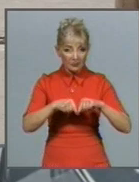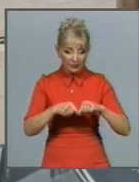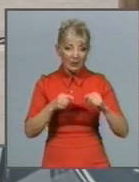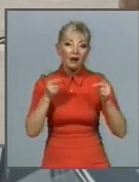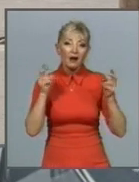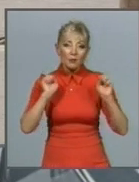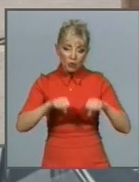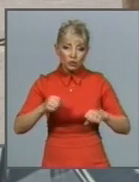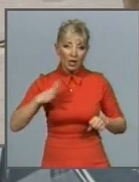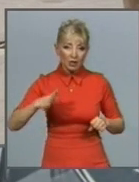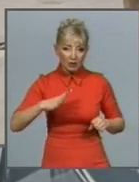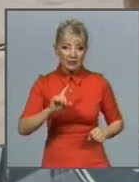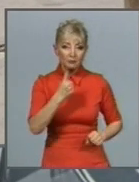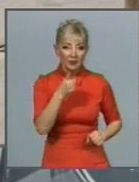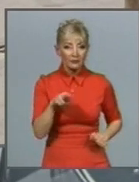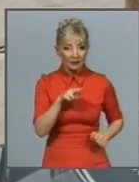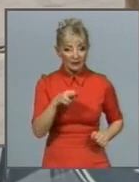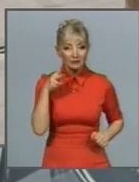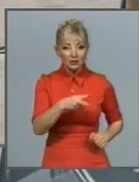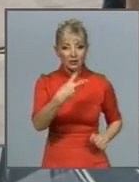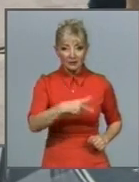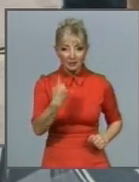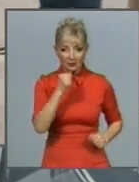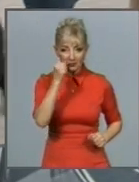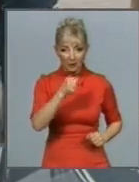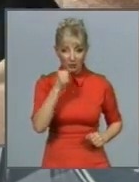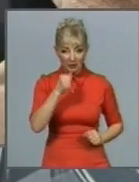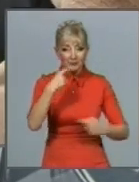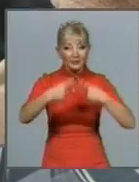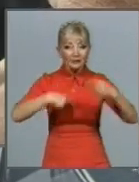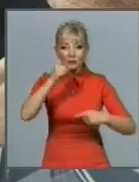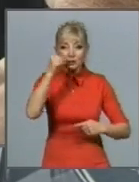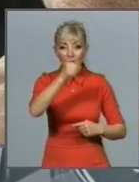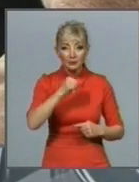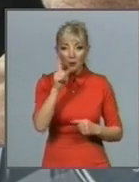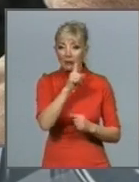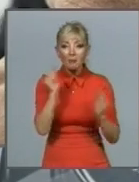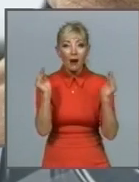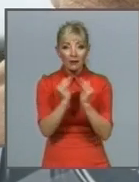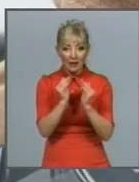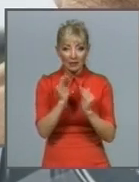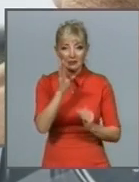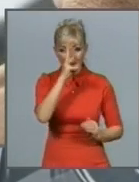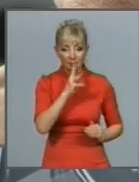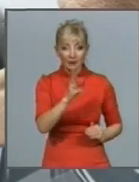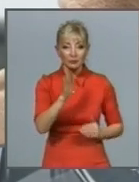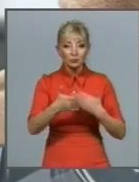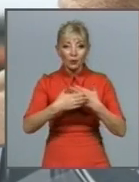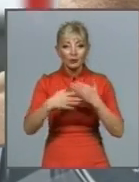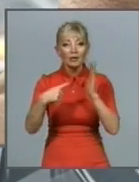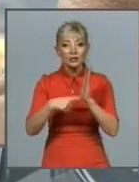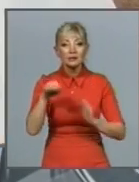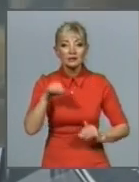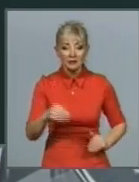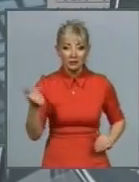лише з 1 січня 2021 року. У наступному році мінімальна заробітна плата становитиме близько 6